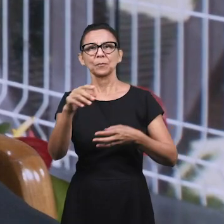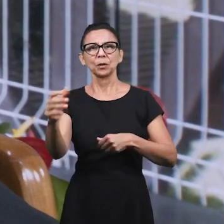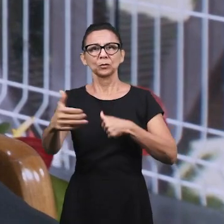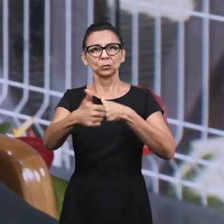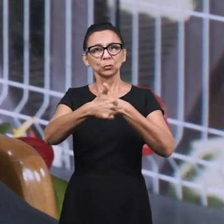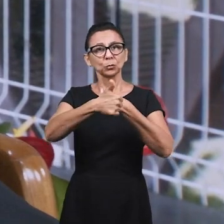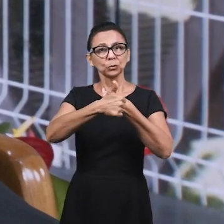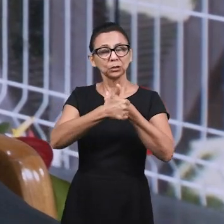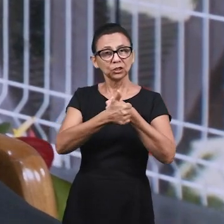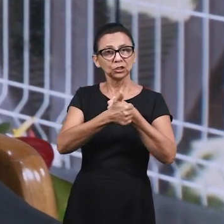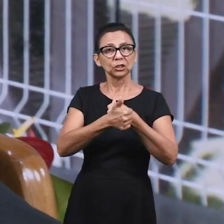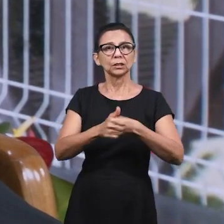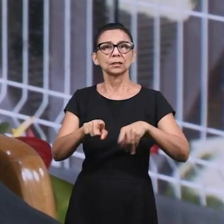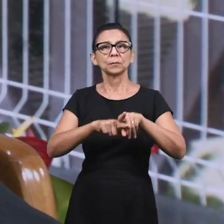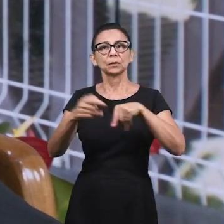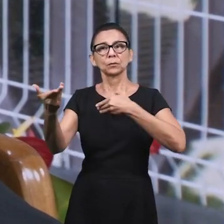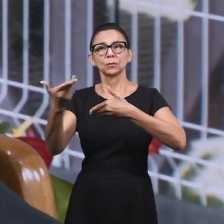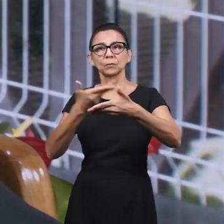courtir et partager